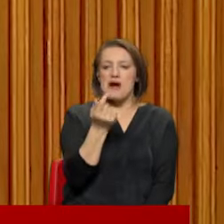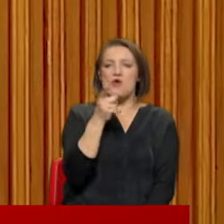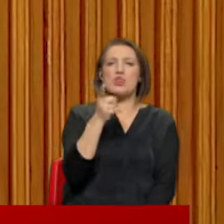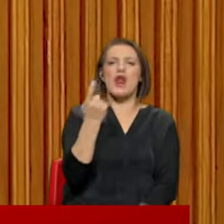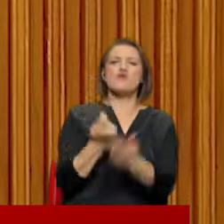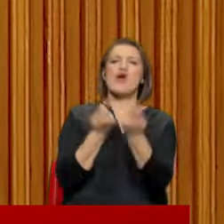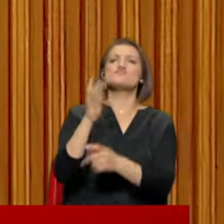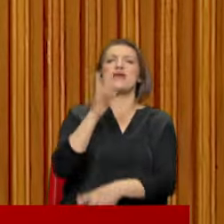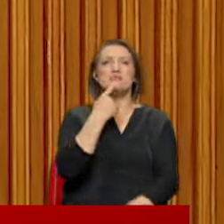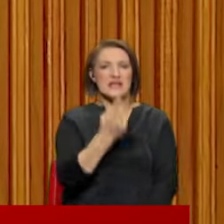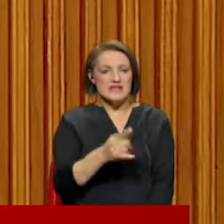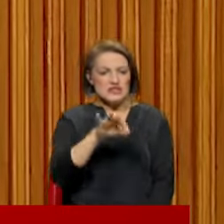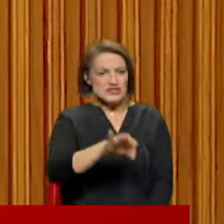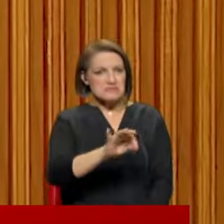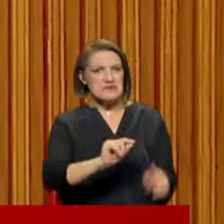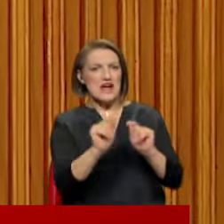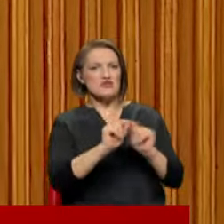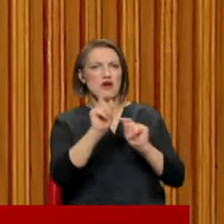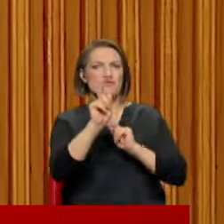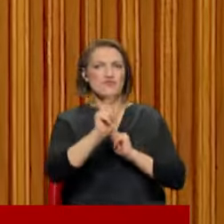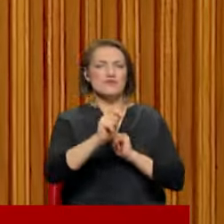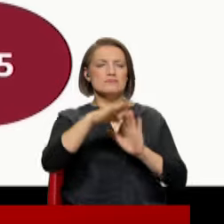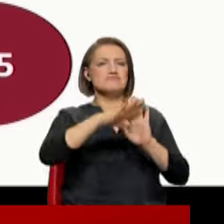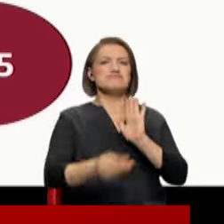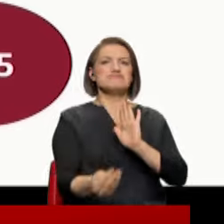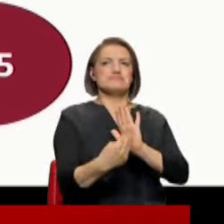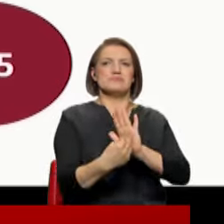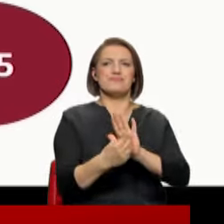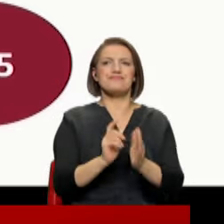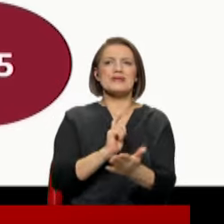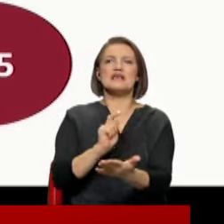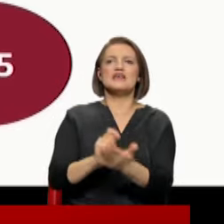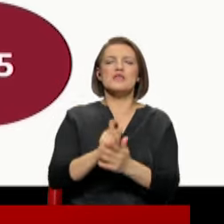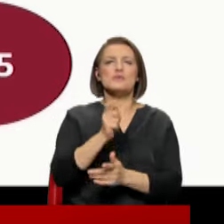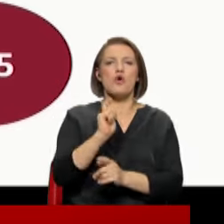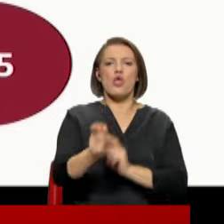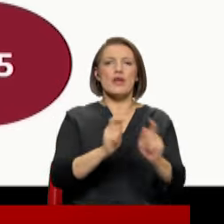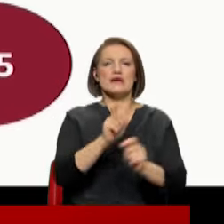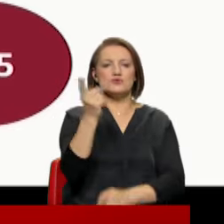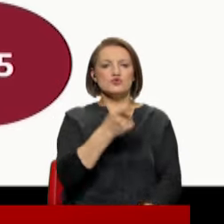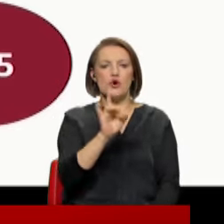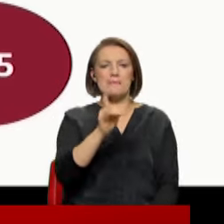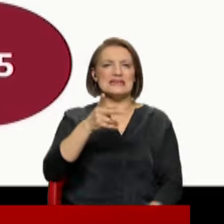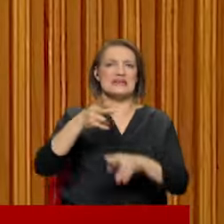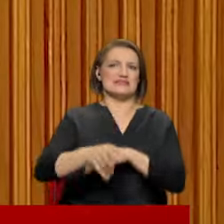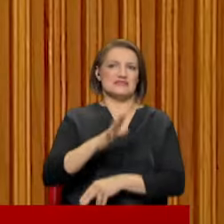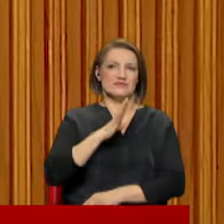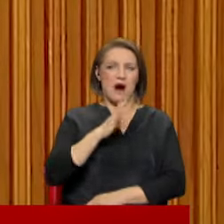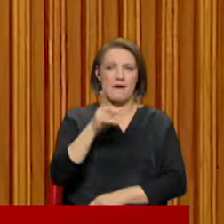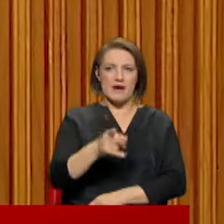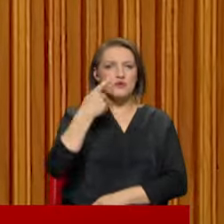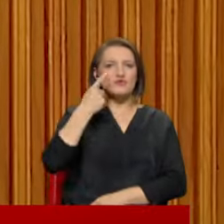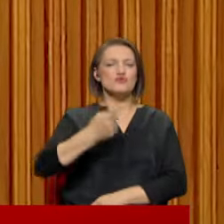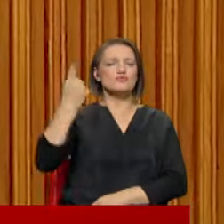onlarla uğraşmayın dedi. Şimdi tasarruf genelgesine koymuş. Yatırım ödeneklerinde ise %15'lik bir kesintiye gidiyoruz. Cumhuriyet